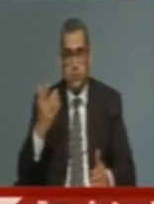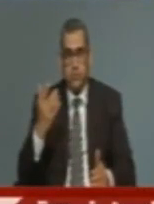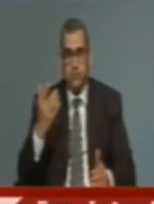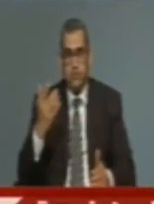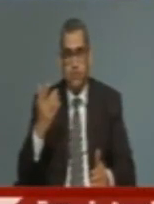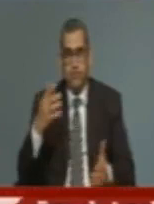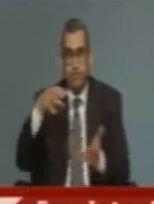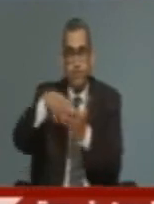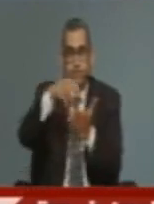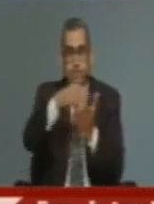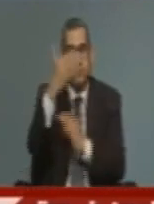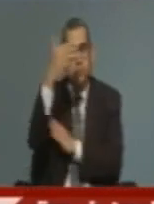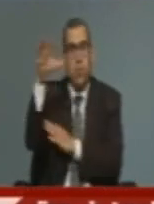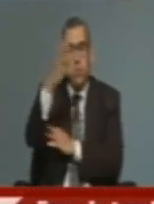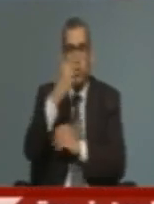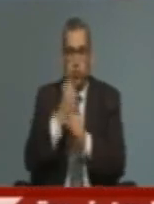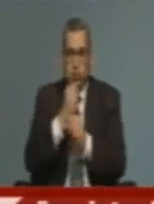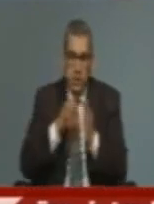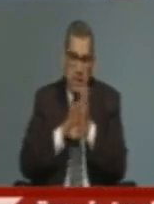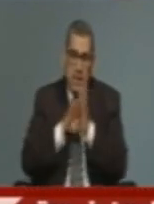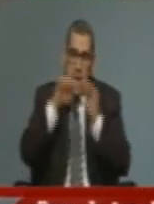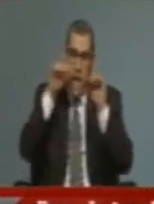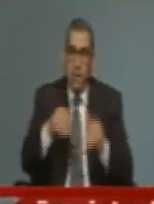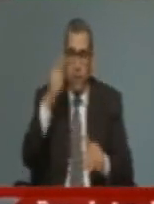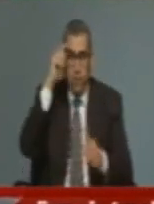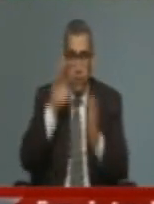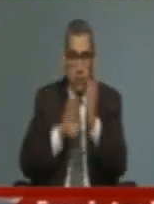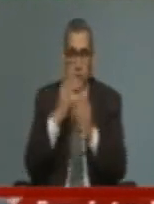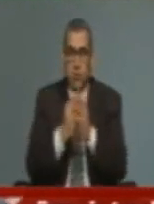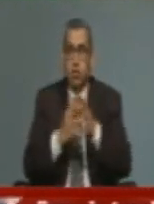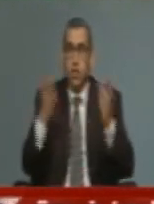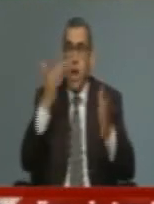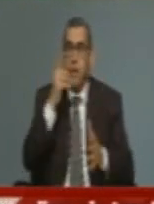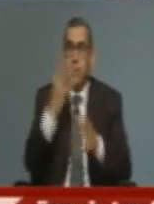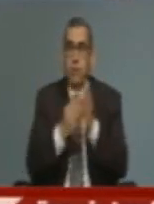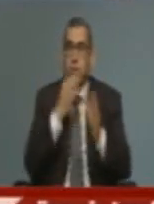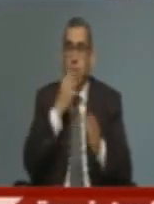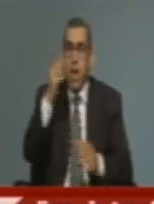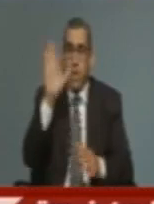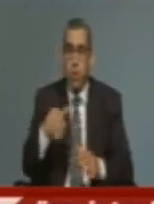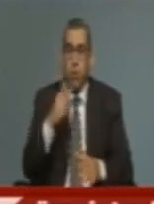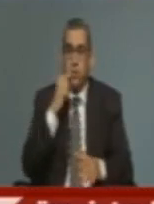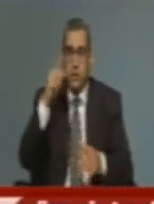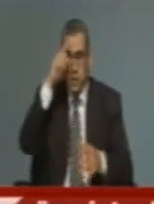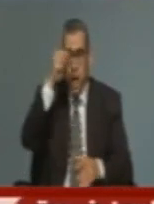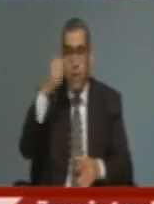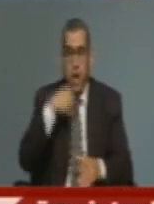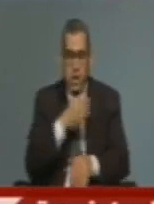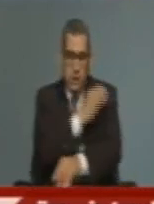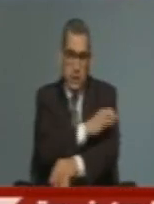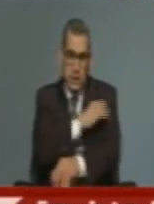عملاقة ما بتقدرش تعمل ده، رغم ان هي ما عندهاش النمو السكاني بتاعنا، لكن احنا بالرغم من كده بنحاول